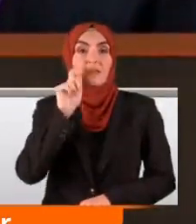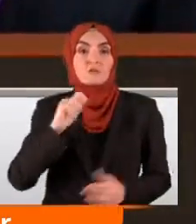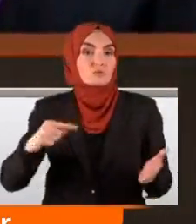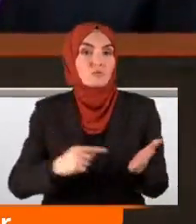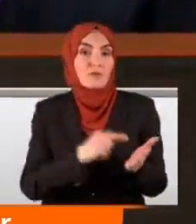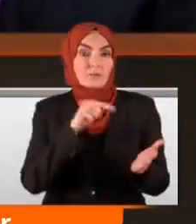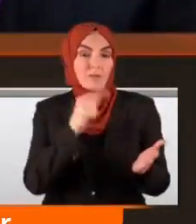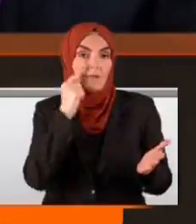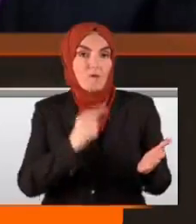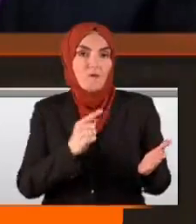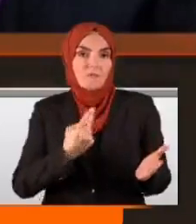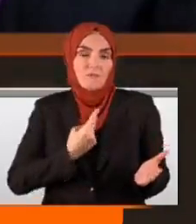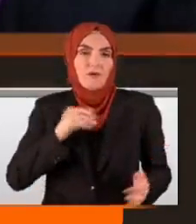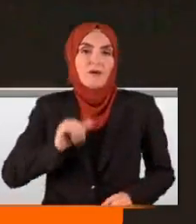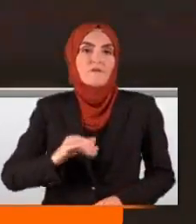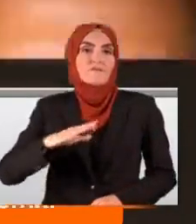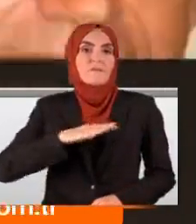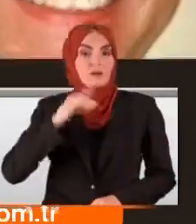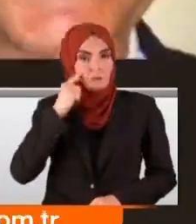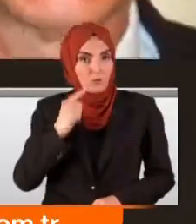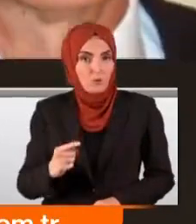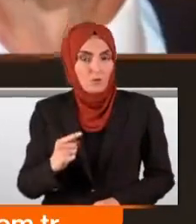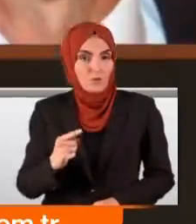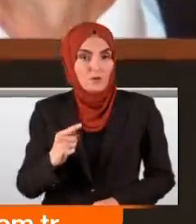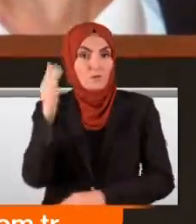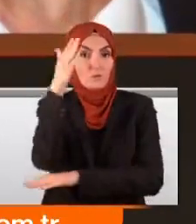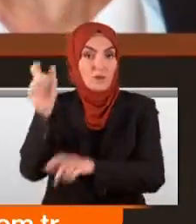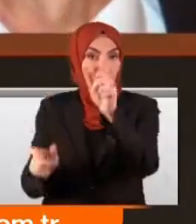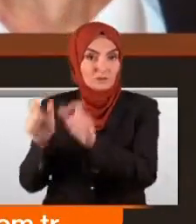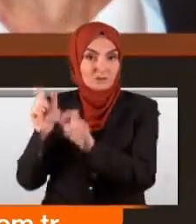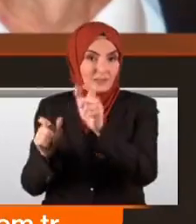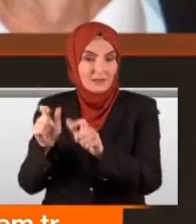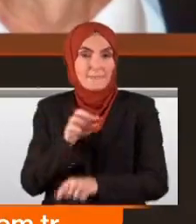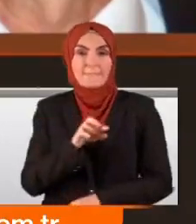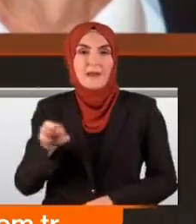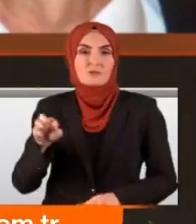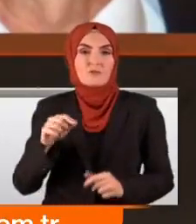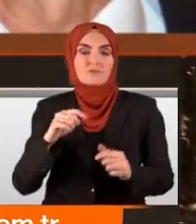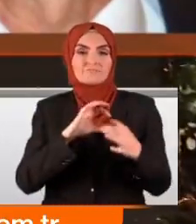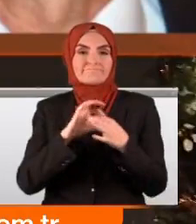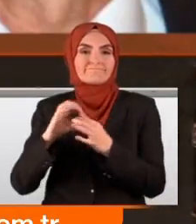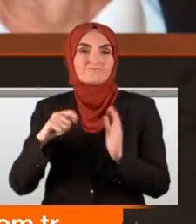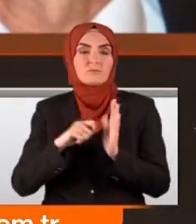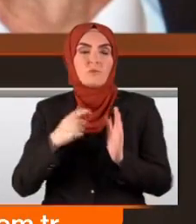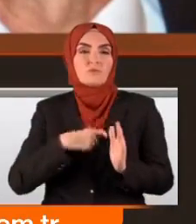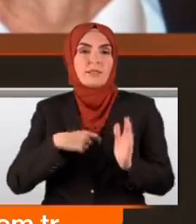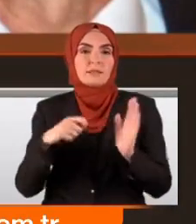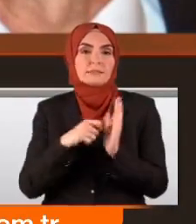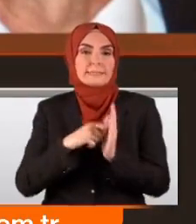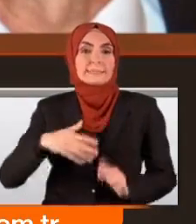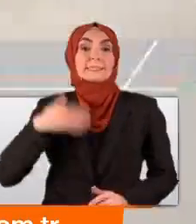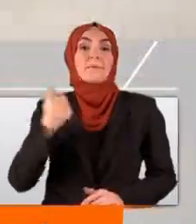doğan hakları gereği büyükelçileri persona non grata, yani istenmeyen adam ilan